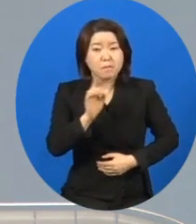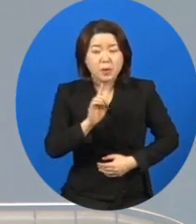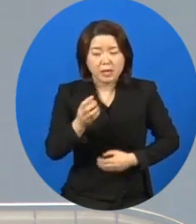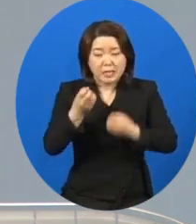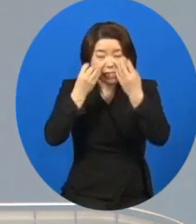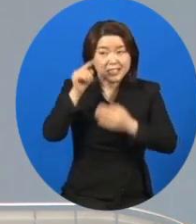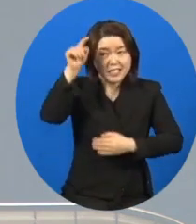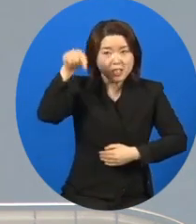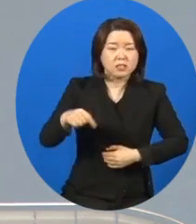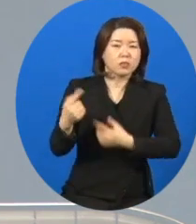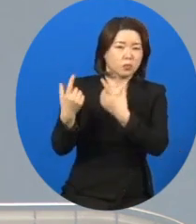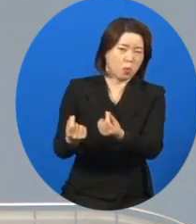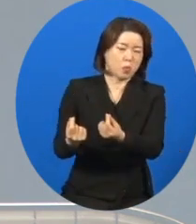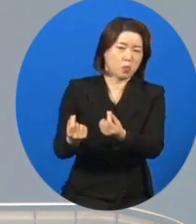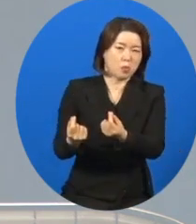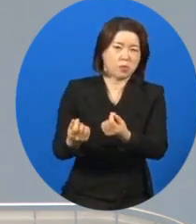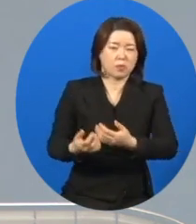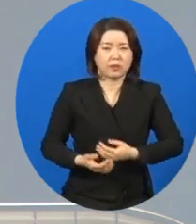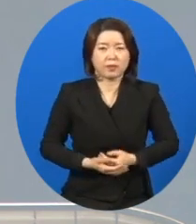하잖아요.